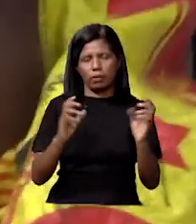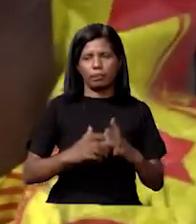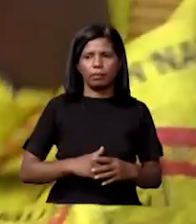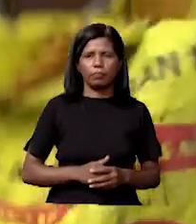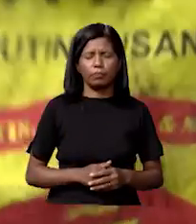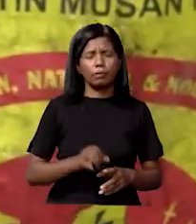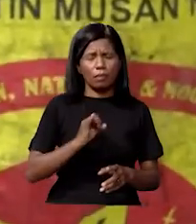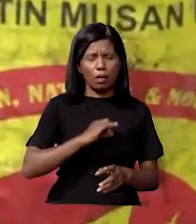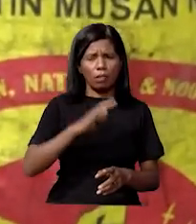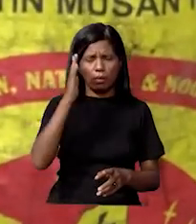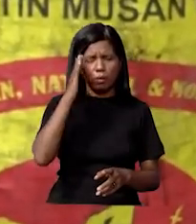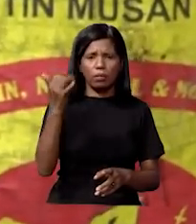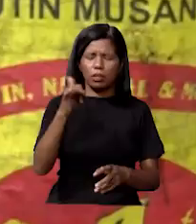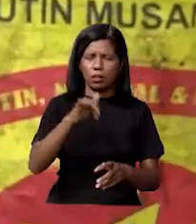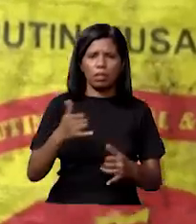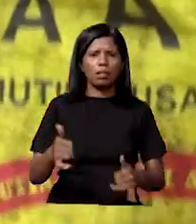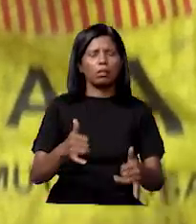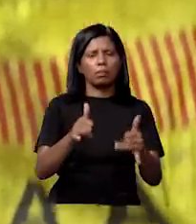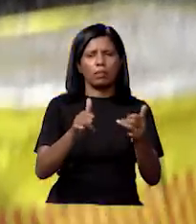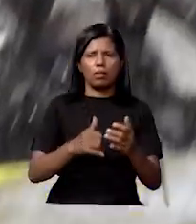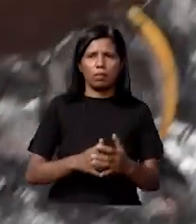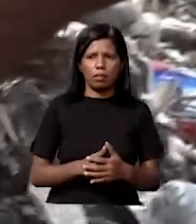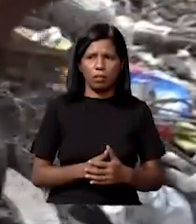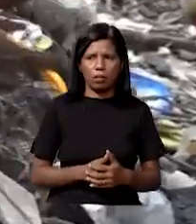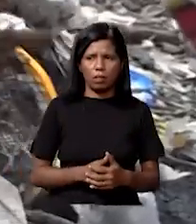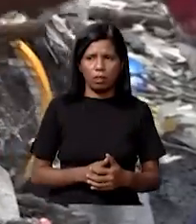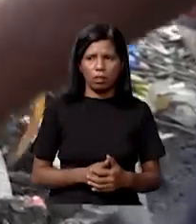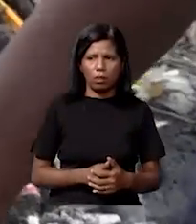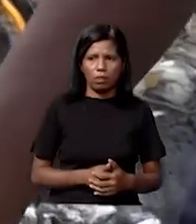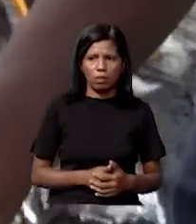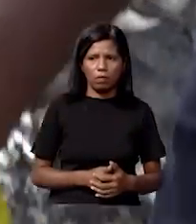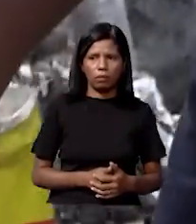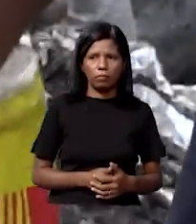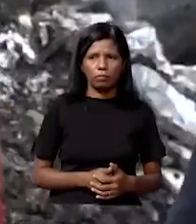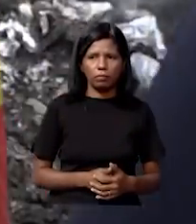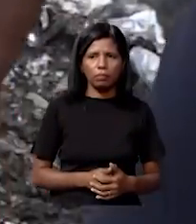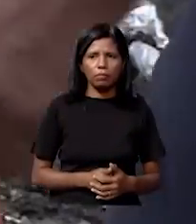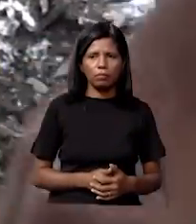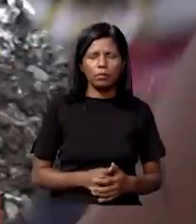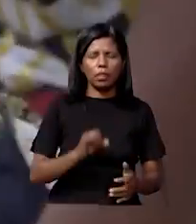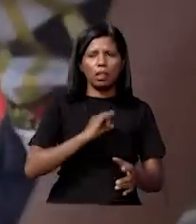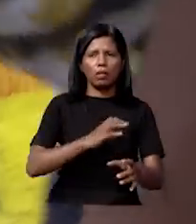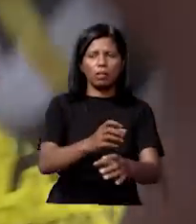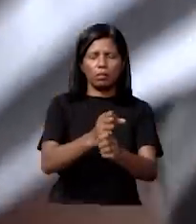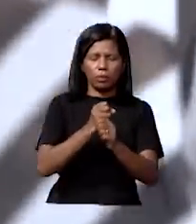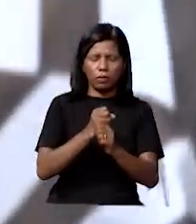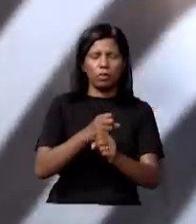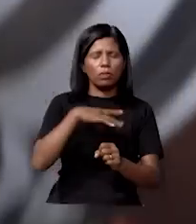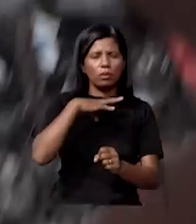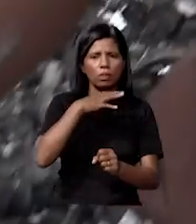Au anoin sira halimar de tona, au kubit layane. Au kili de poer bahane,